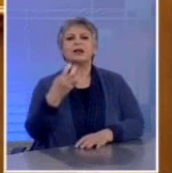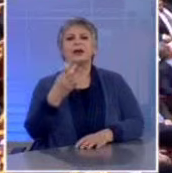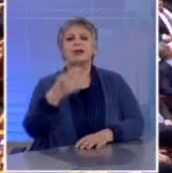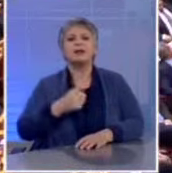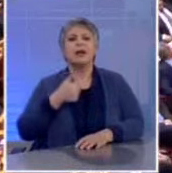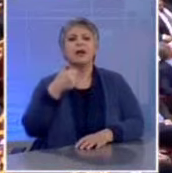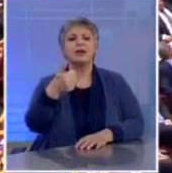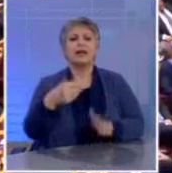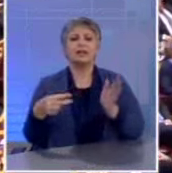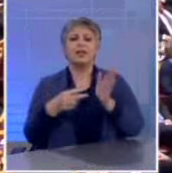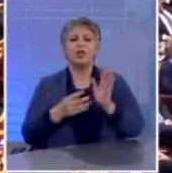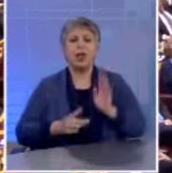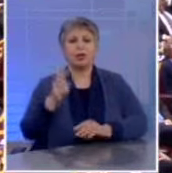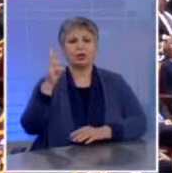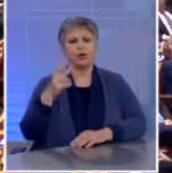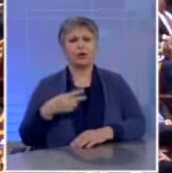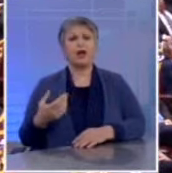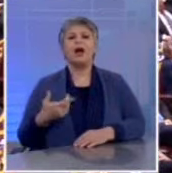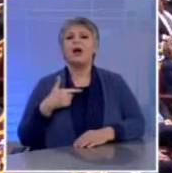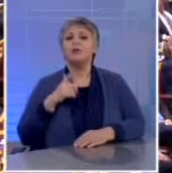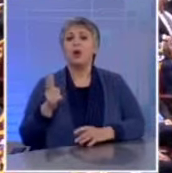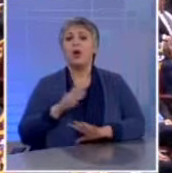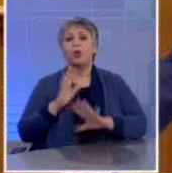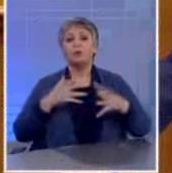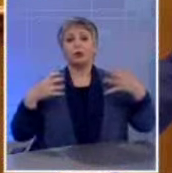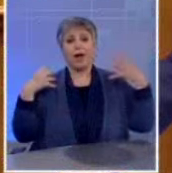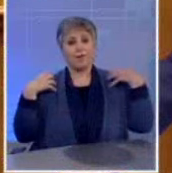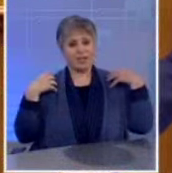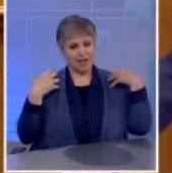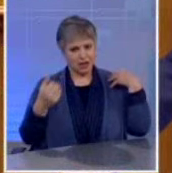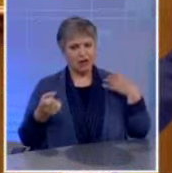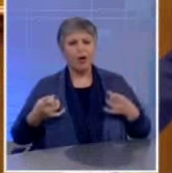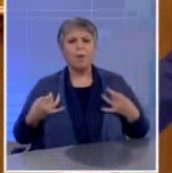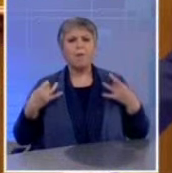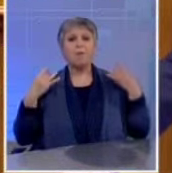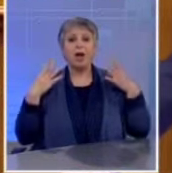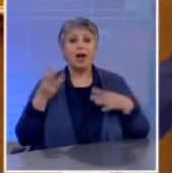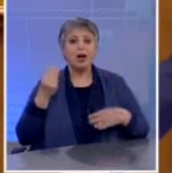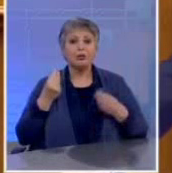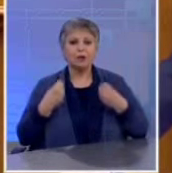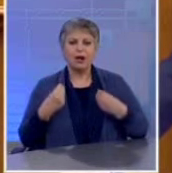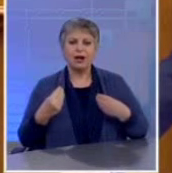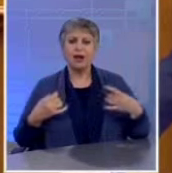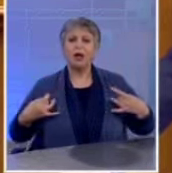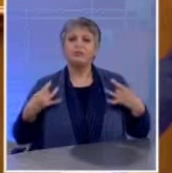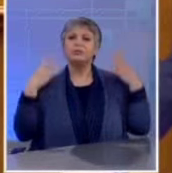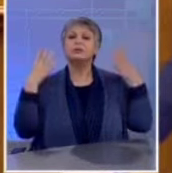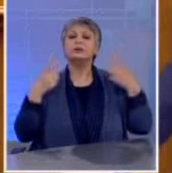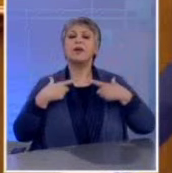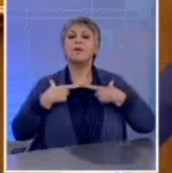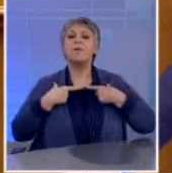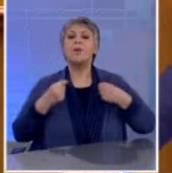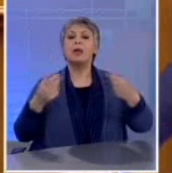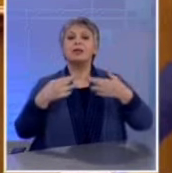4046-2012 απαλλάχθηκαν από κάθε ευθύνη, ακούστε, από κάθε ευθύνη τα μέλη των Διοικητικών Συμβουλίων